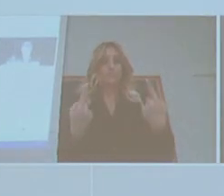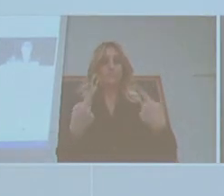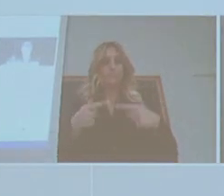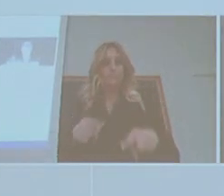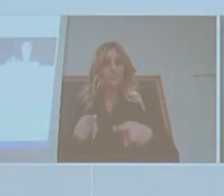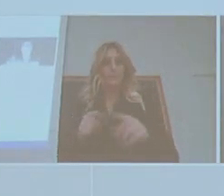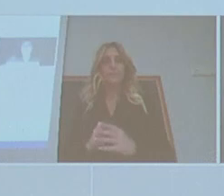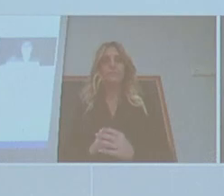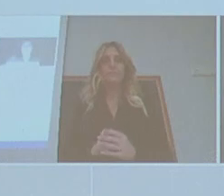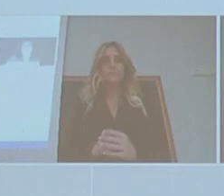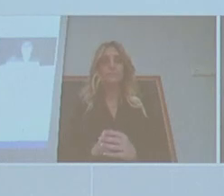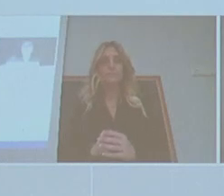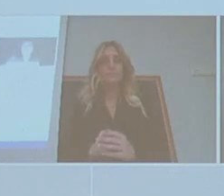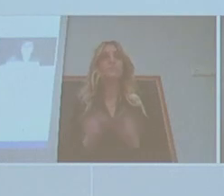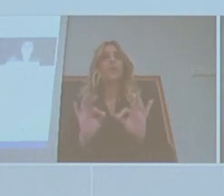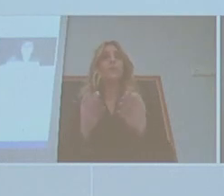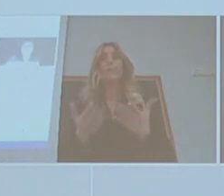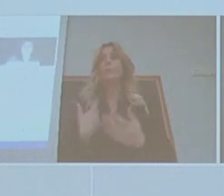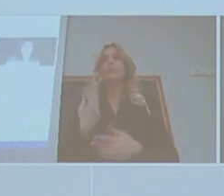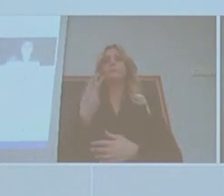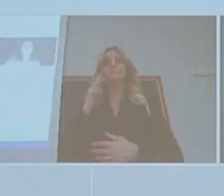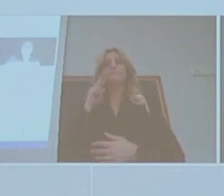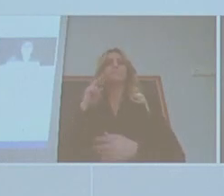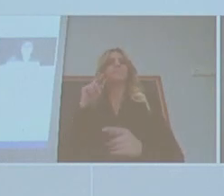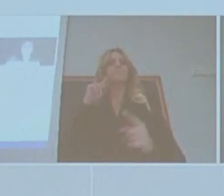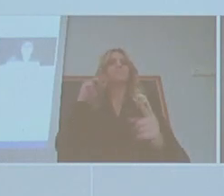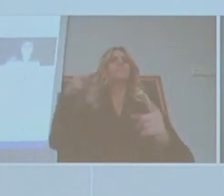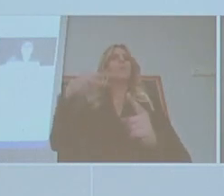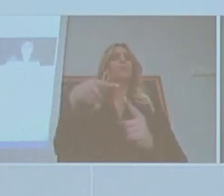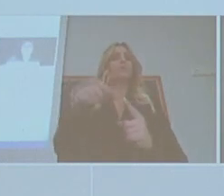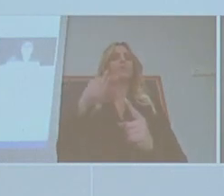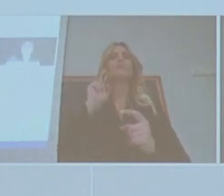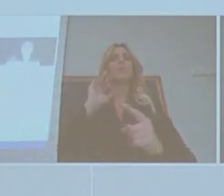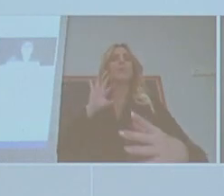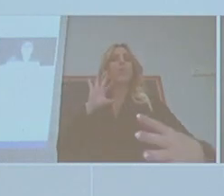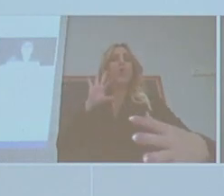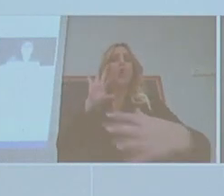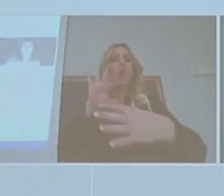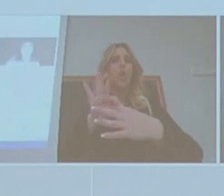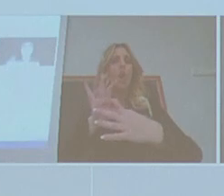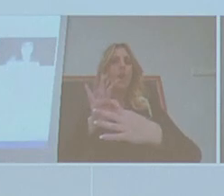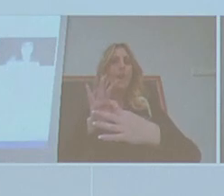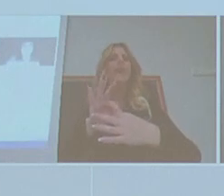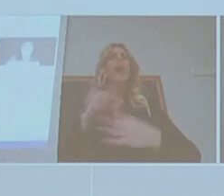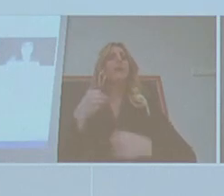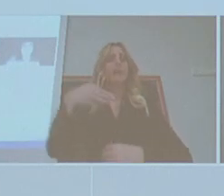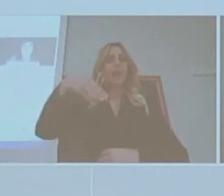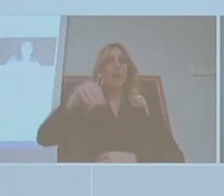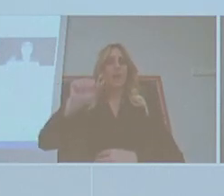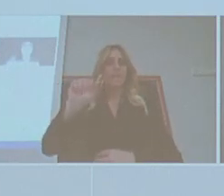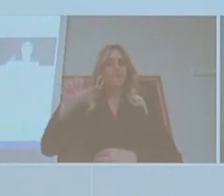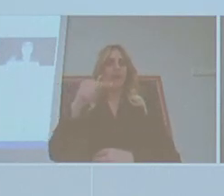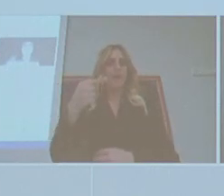È proprio in quest'ottica che si vuol collocare il nostro master, un master che